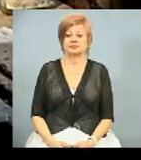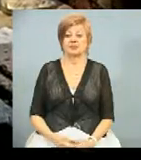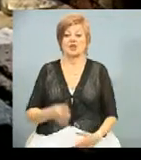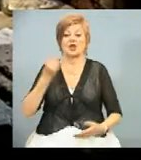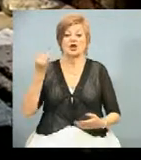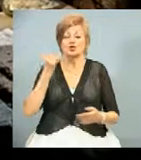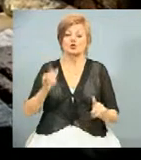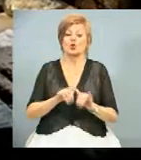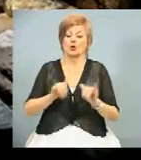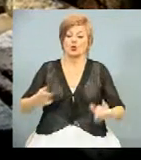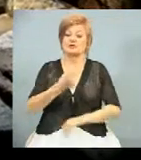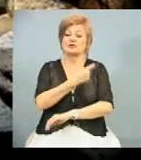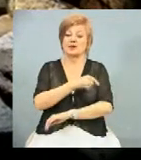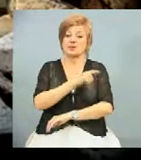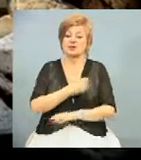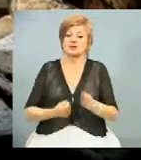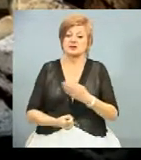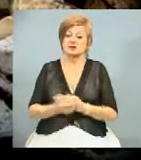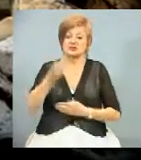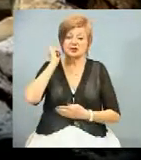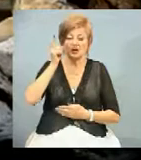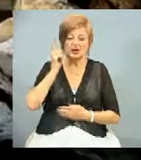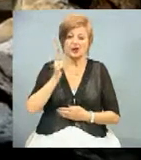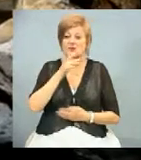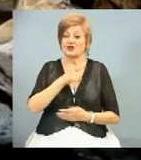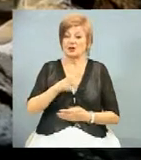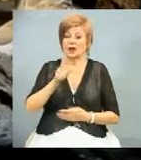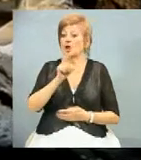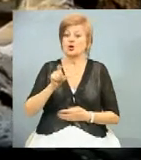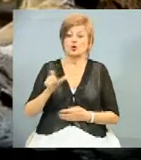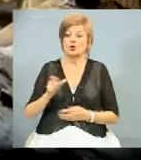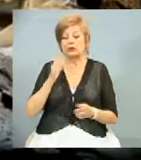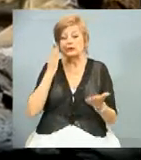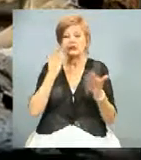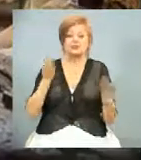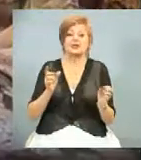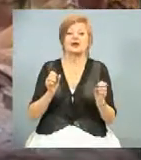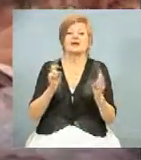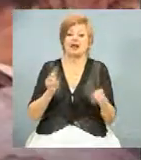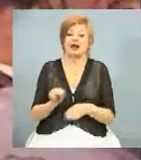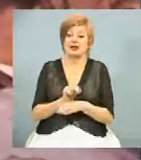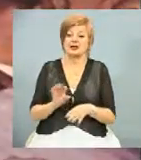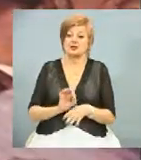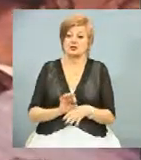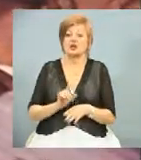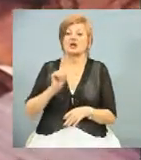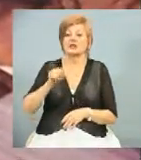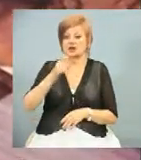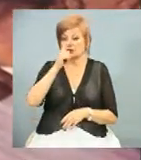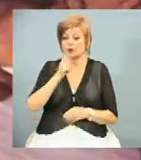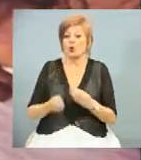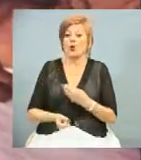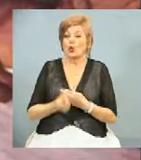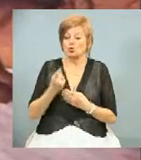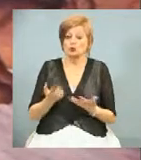Історія розвитку медицини походить з перевісних часів. На той момент людство не те, що не знало, як лікуватись від хвороб, а й не розуміло, звідки ж